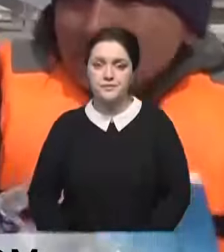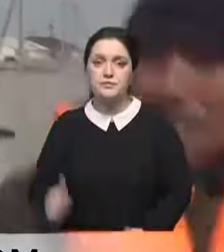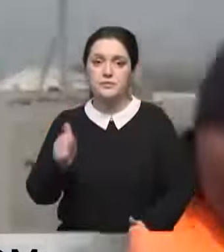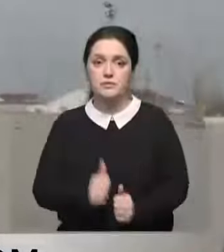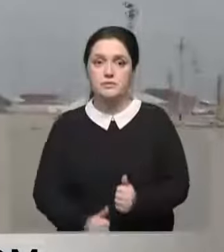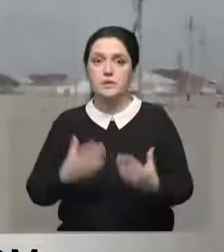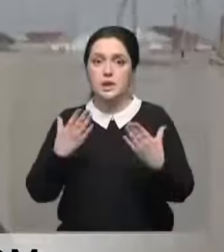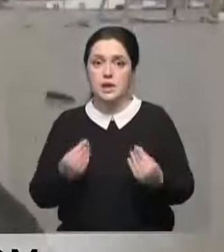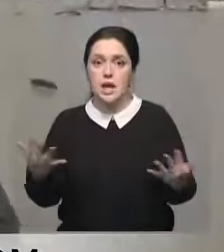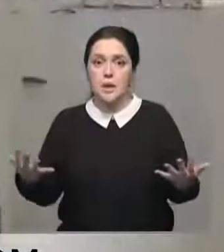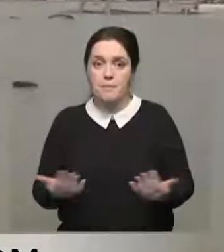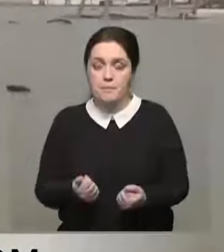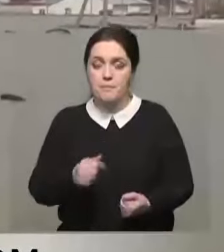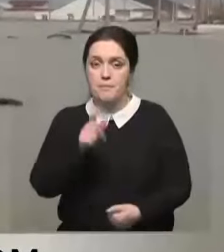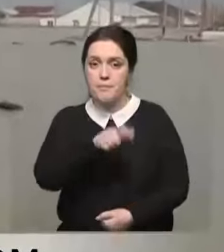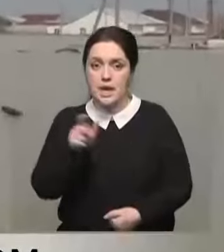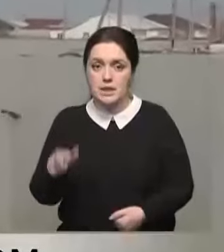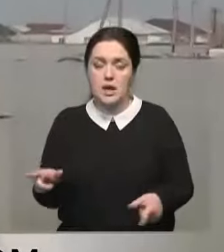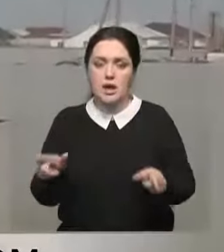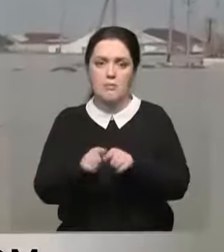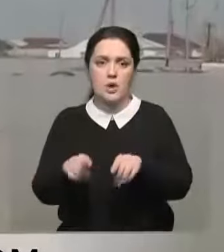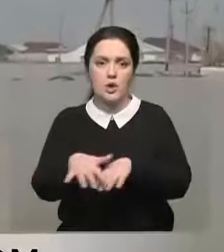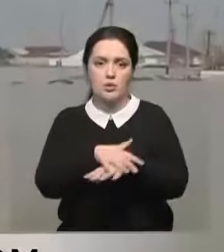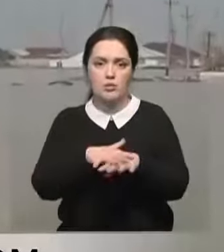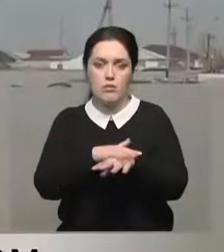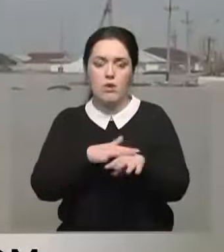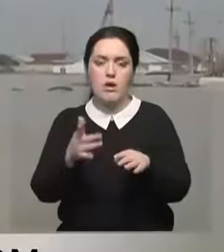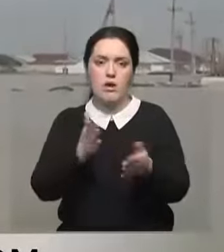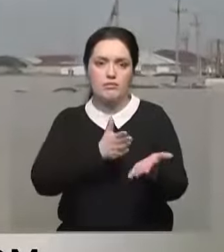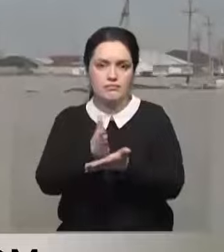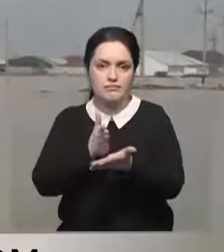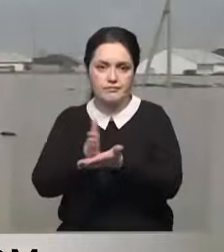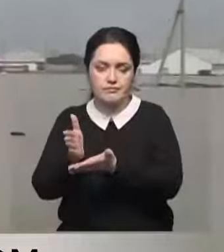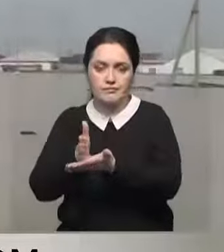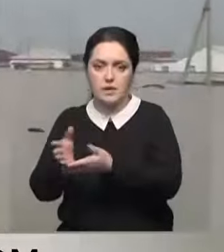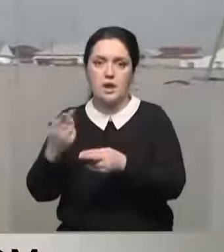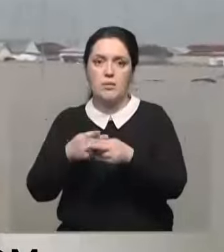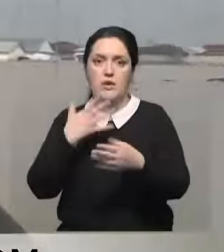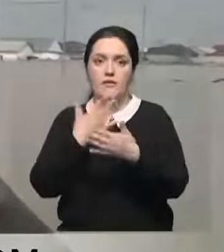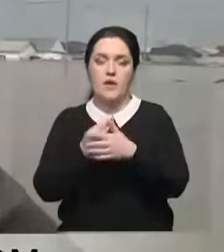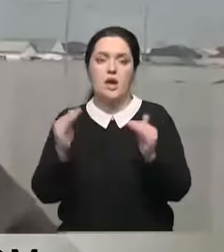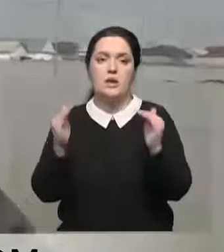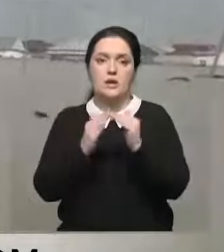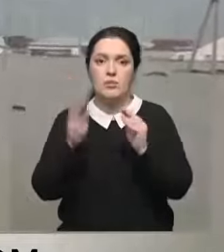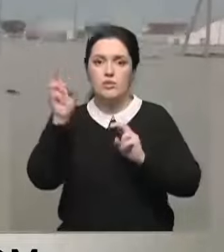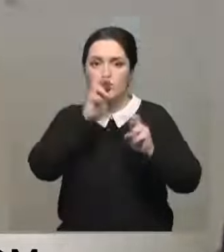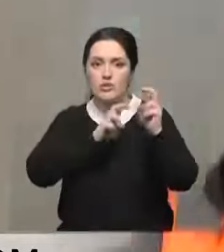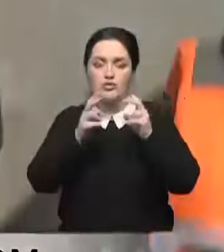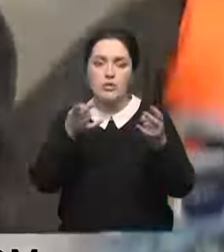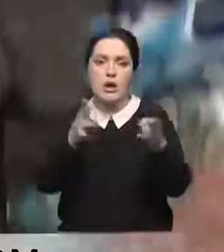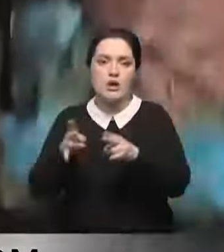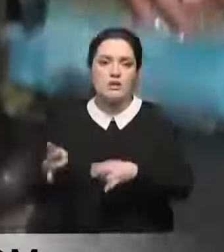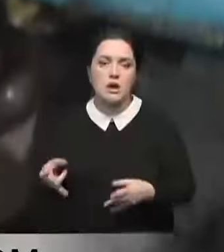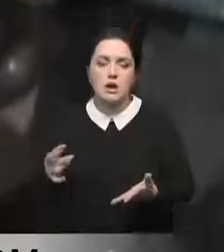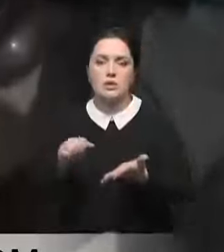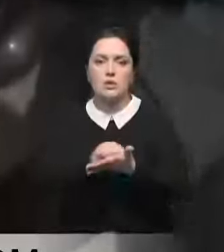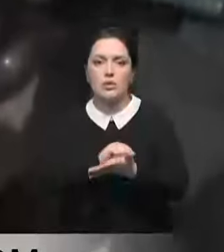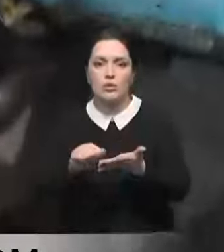Ежедневно спасатели вместе с местными жителями совершают десятки рейдов. Люди в своих домах ищут оставшиеся